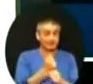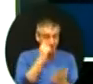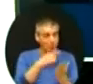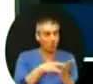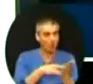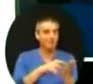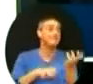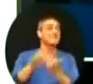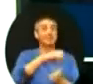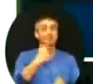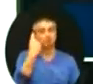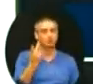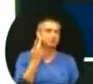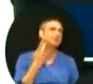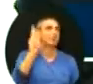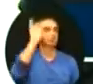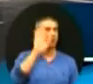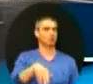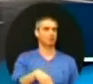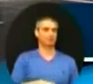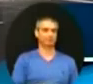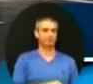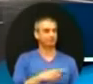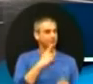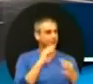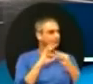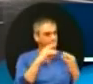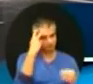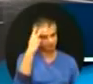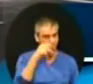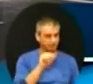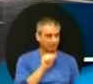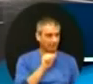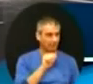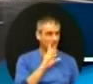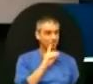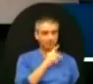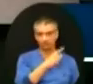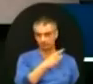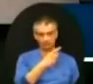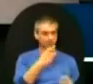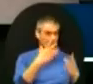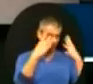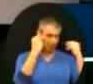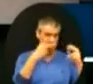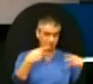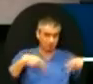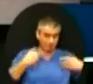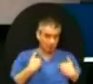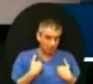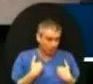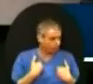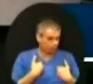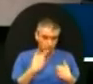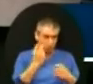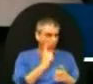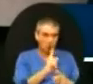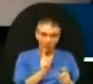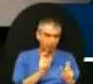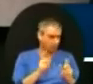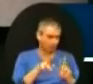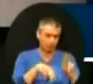הזה ותספחו את עצמכם עוד יותר. משפט אחד לפרופסור אלדד. האג זה דחליל שמנסים להפחיד אותנו בו. האג לא